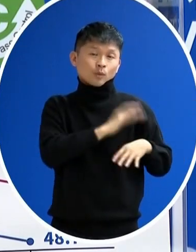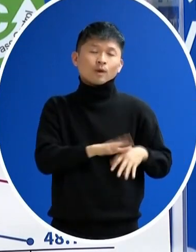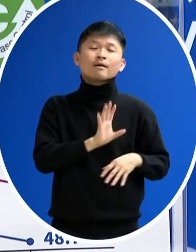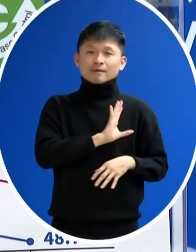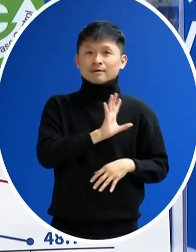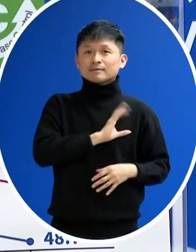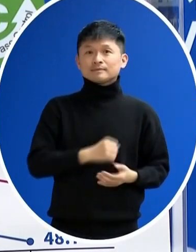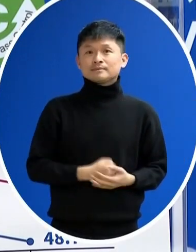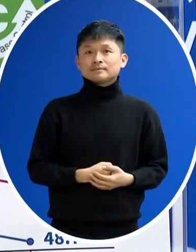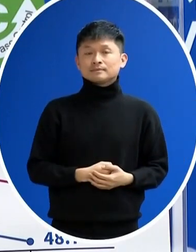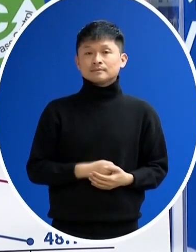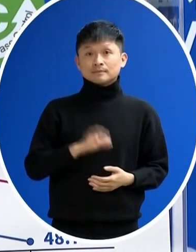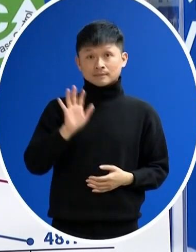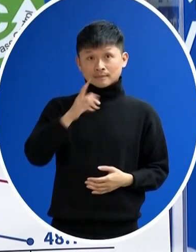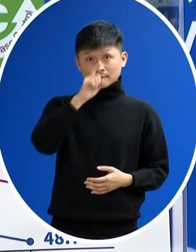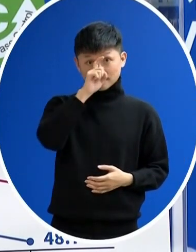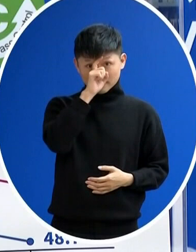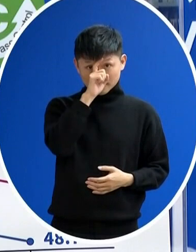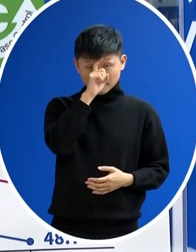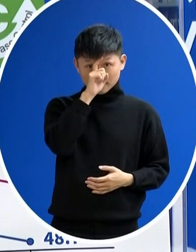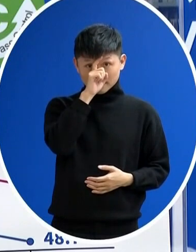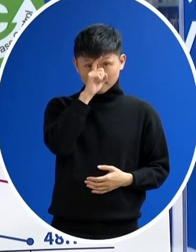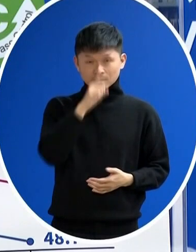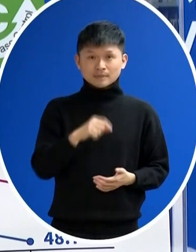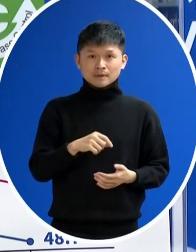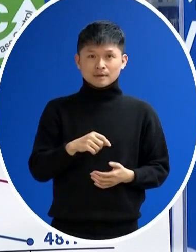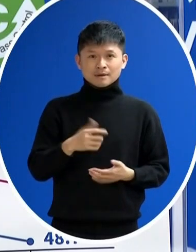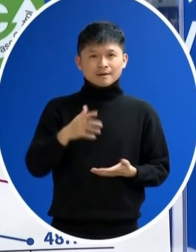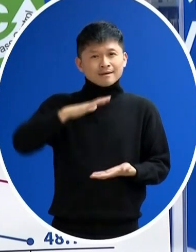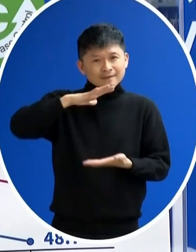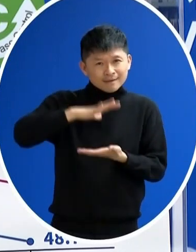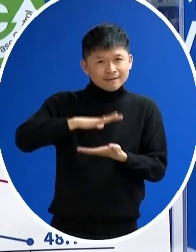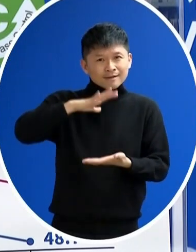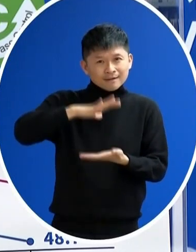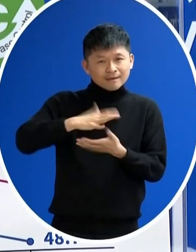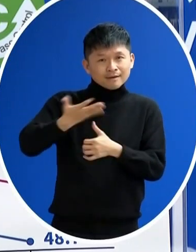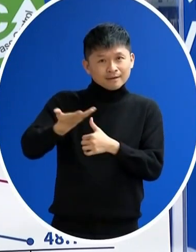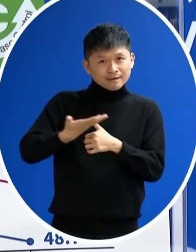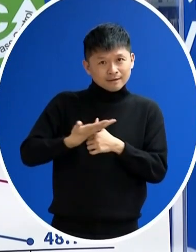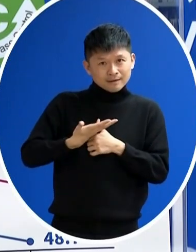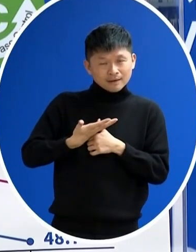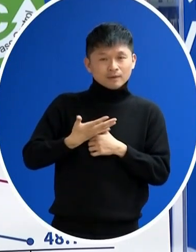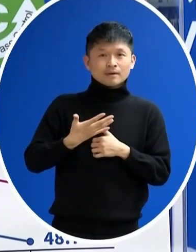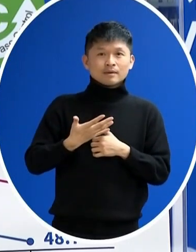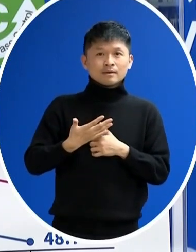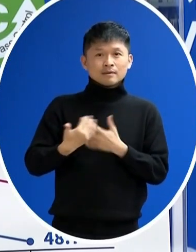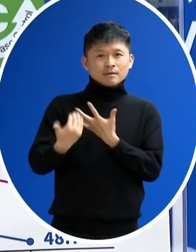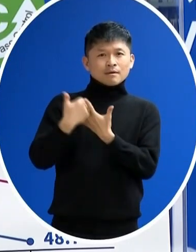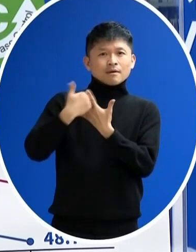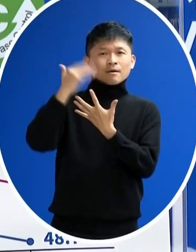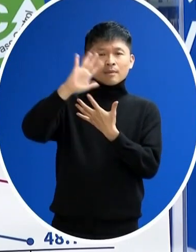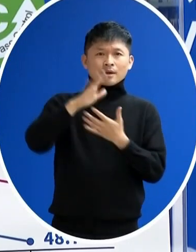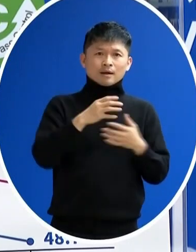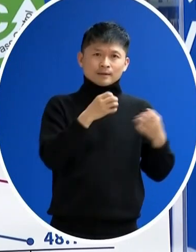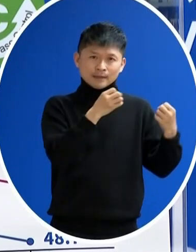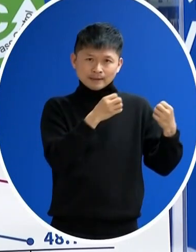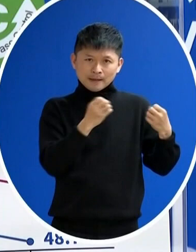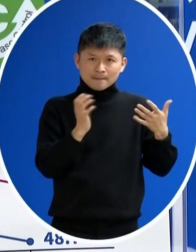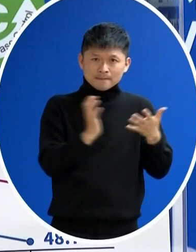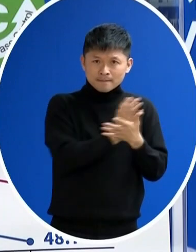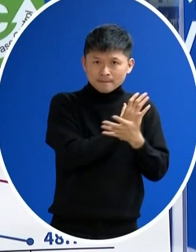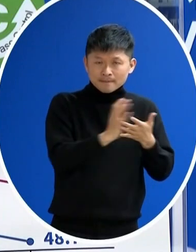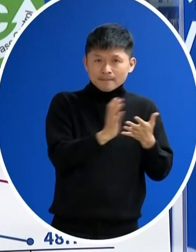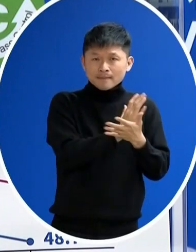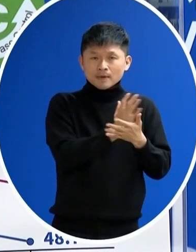了，好，但是也希望哈留一些些的空间哈，让我们在谈判上面，好，或者整体在进行上面